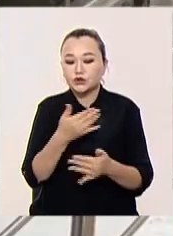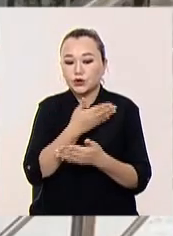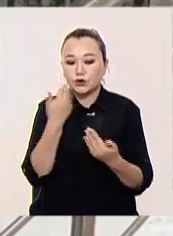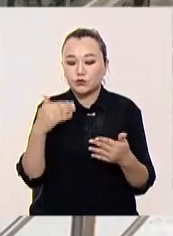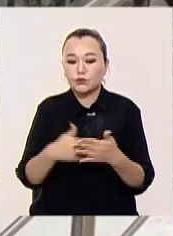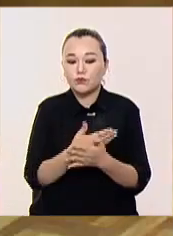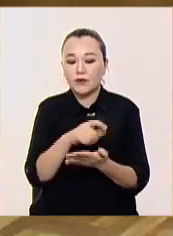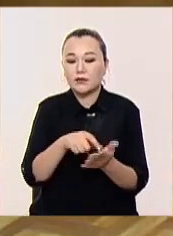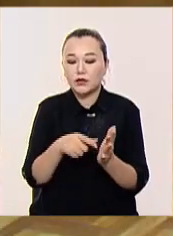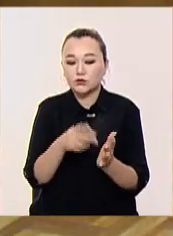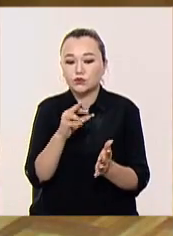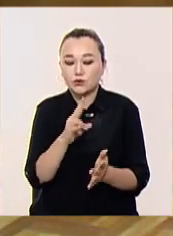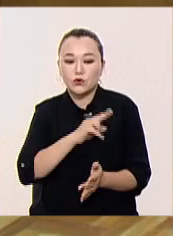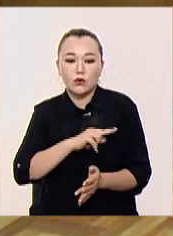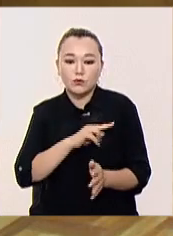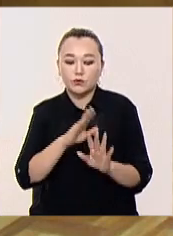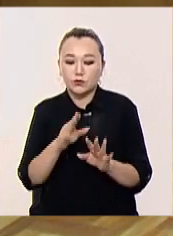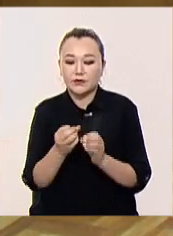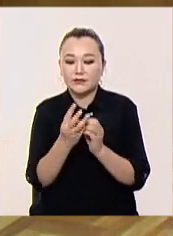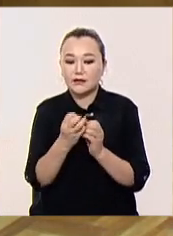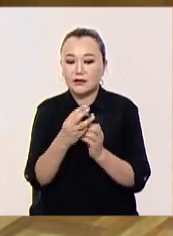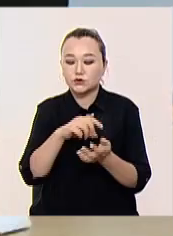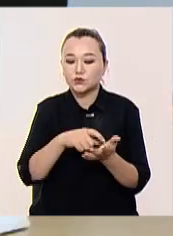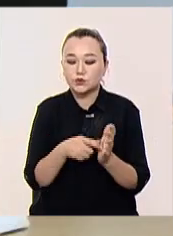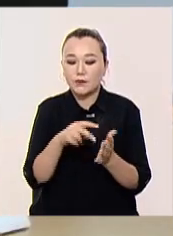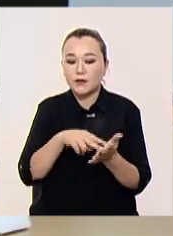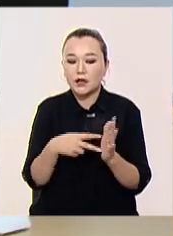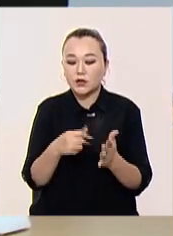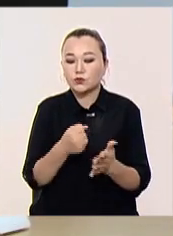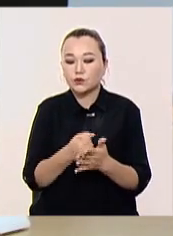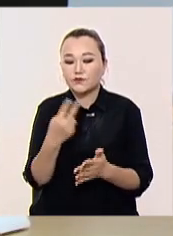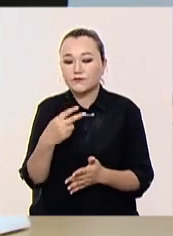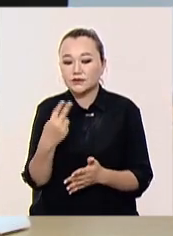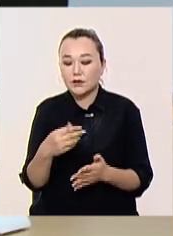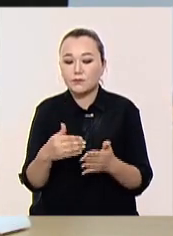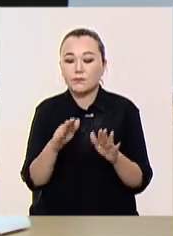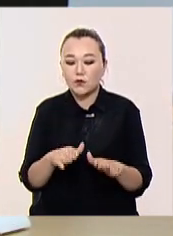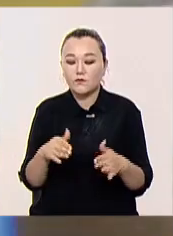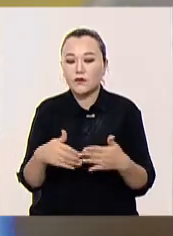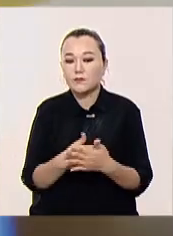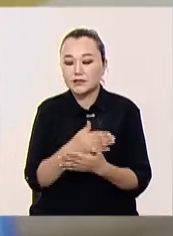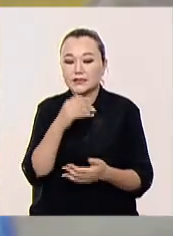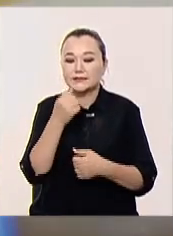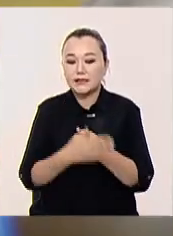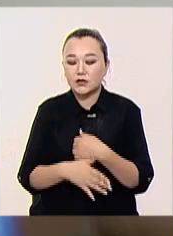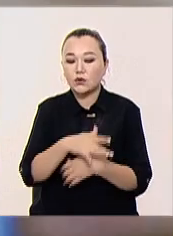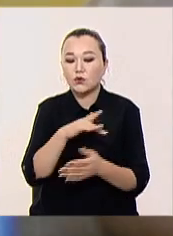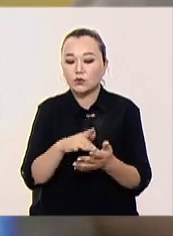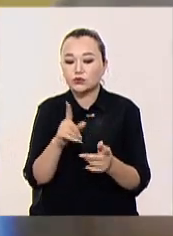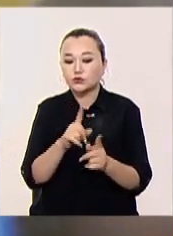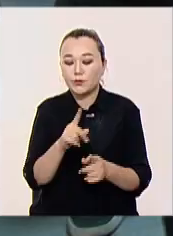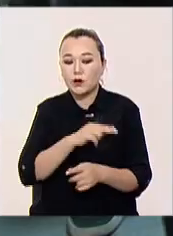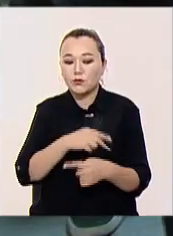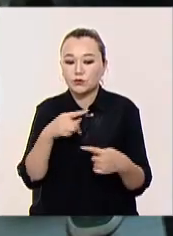новом отделении ЦОНа работают 13 окошек. В планах увеличить до 20. Место новое, хотя и в центре города. Но чтобы разгрузить